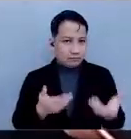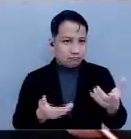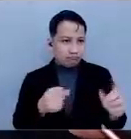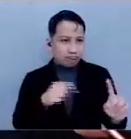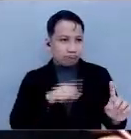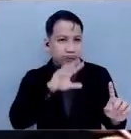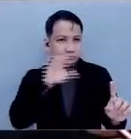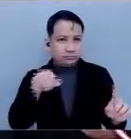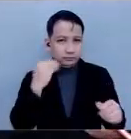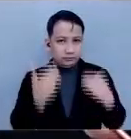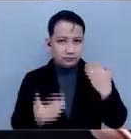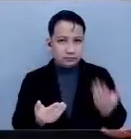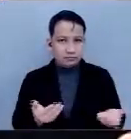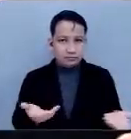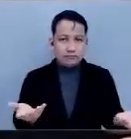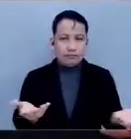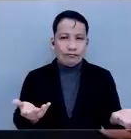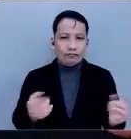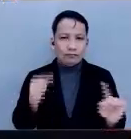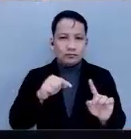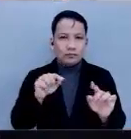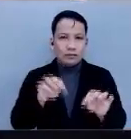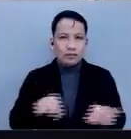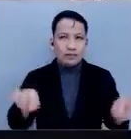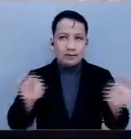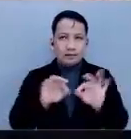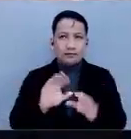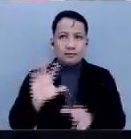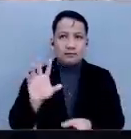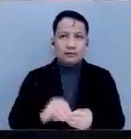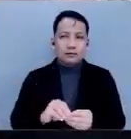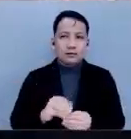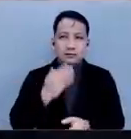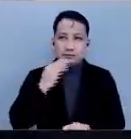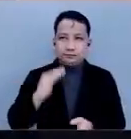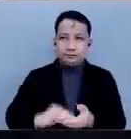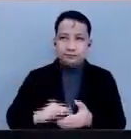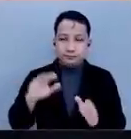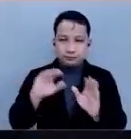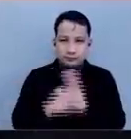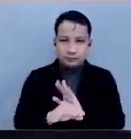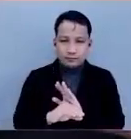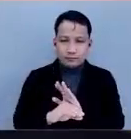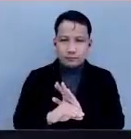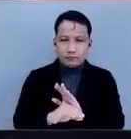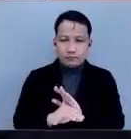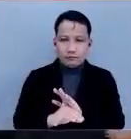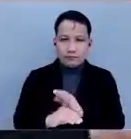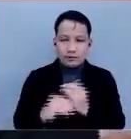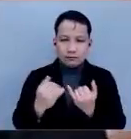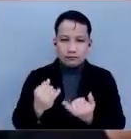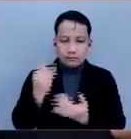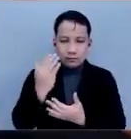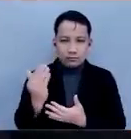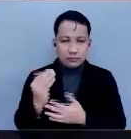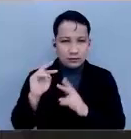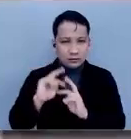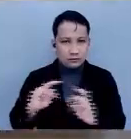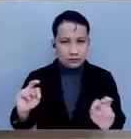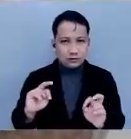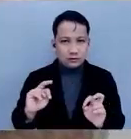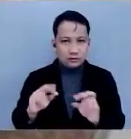pagkamatay at isang insidente, isang karumaldumal na krimen na at least at this point kinukonsider natin